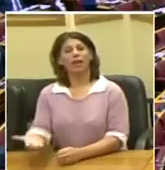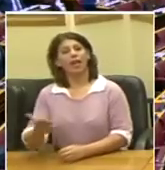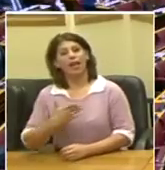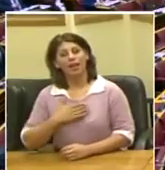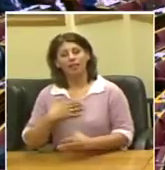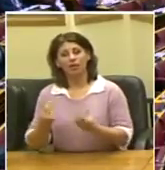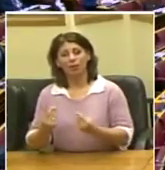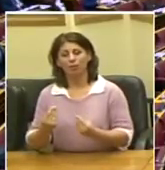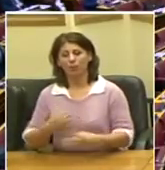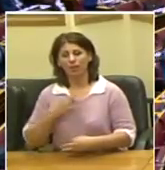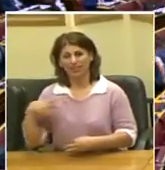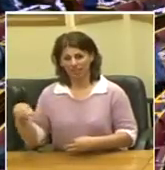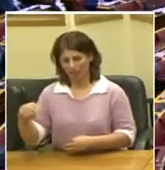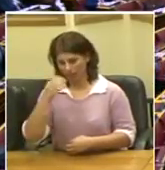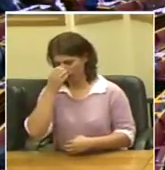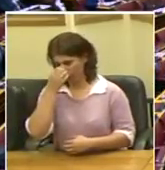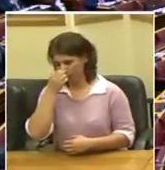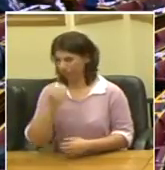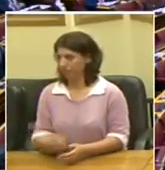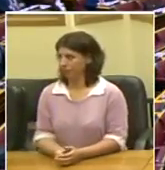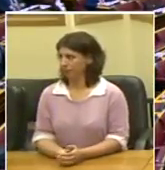μην πρόταση μομφής.